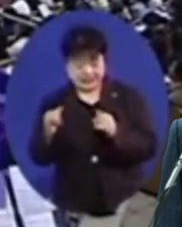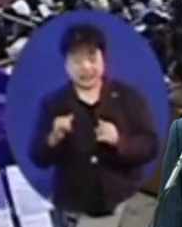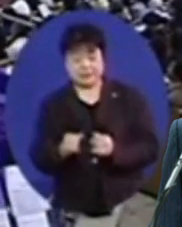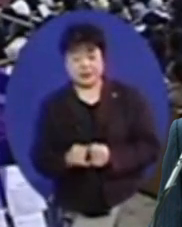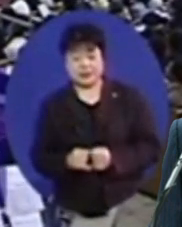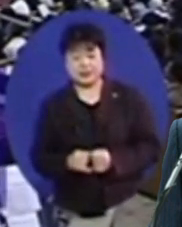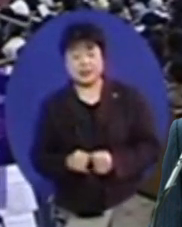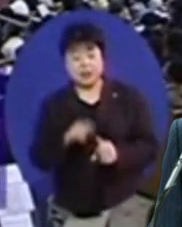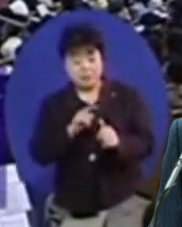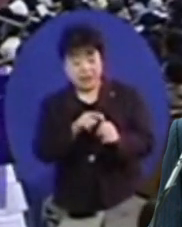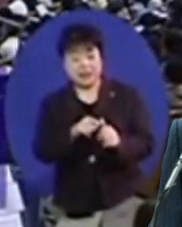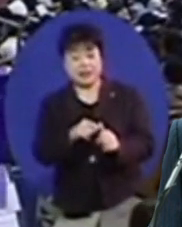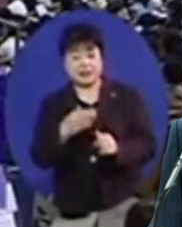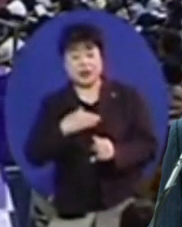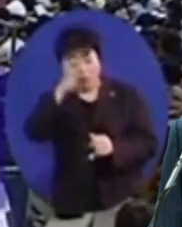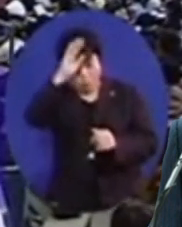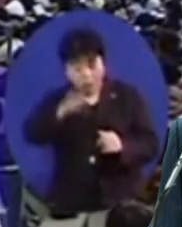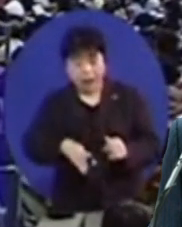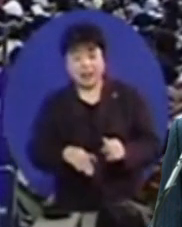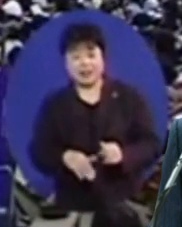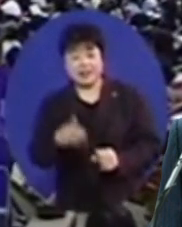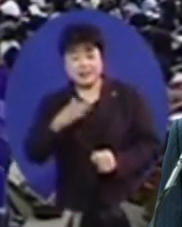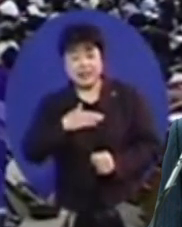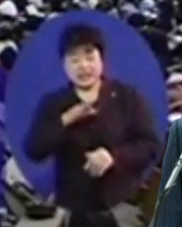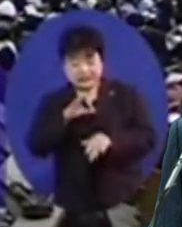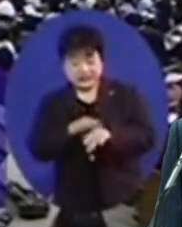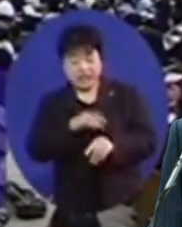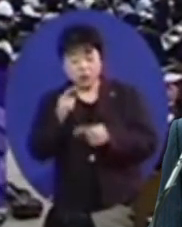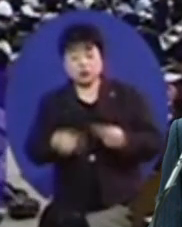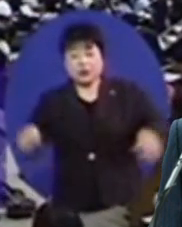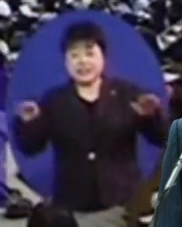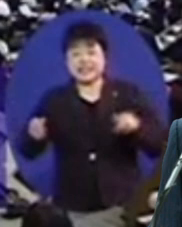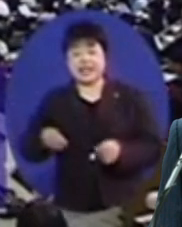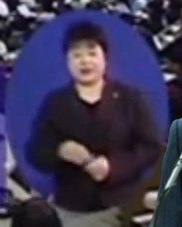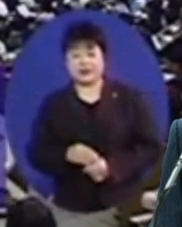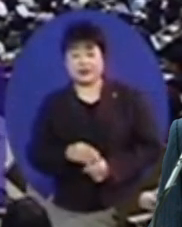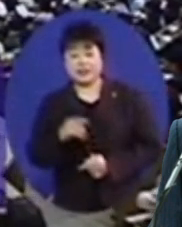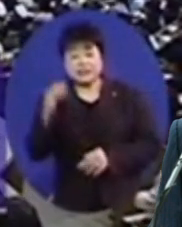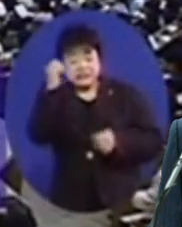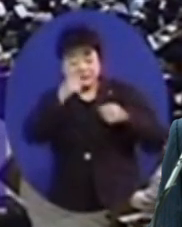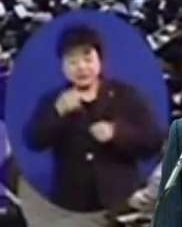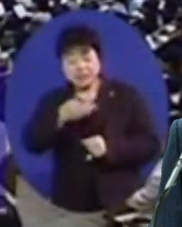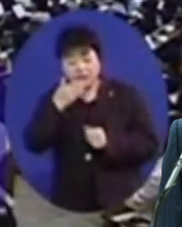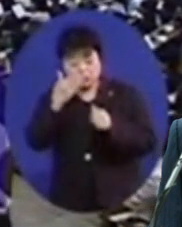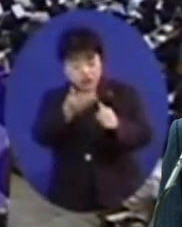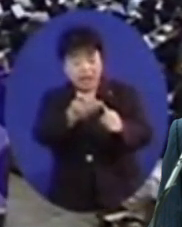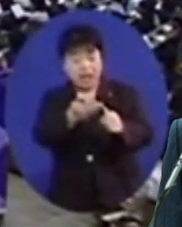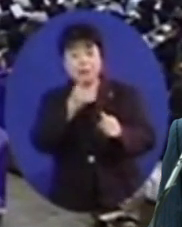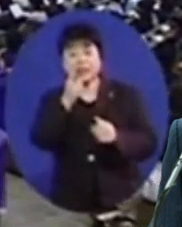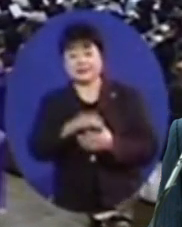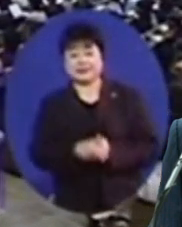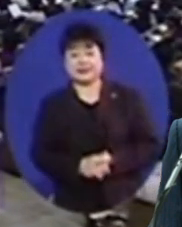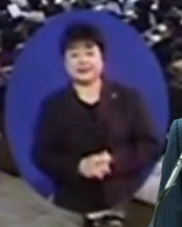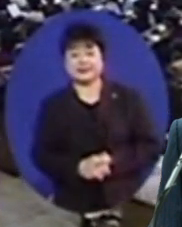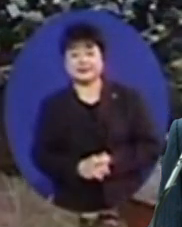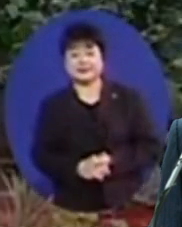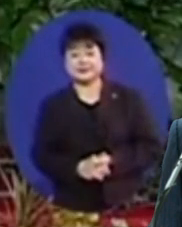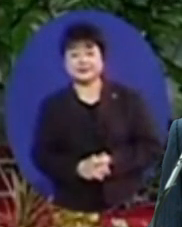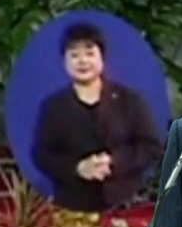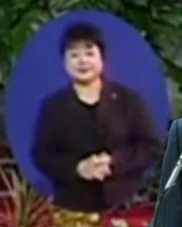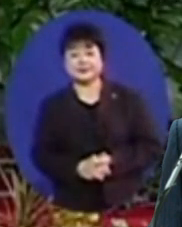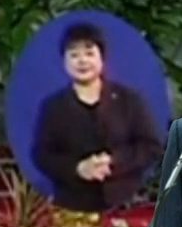다윗에게 이르되 내게로 오라 내가 내 살을 공중의 새들과 들짐승에게 주리라 하는지라.